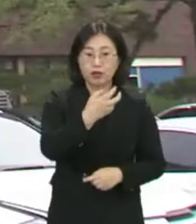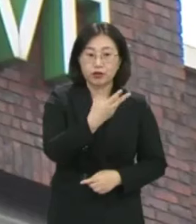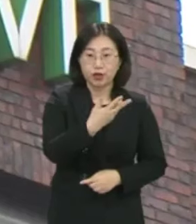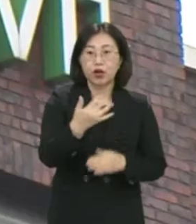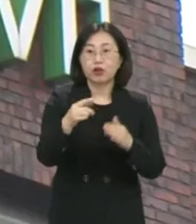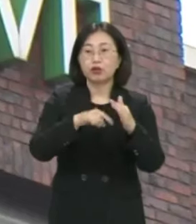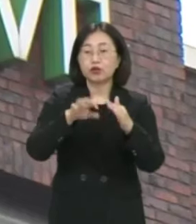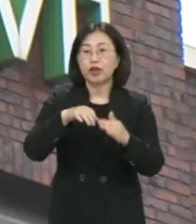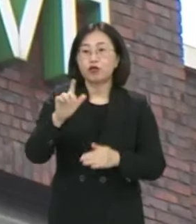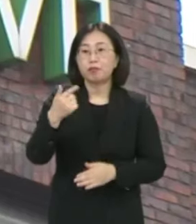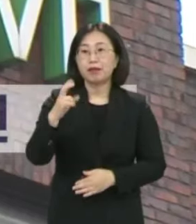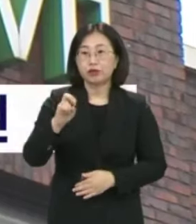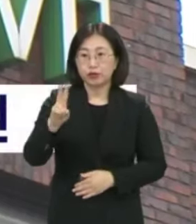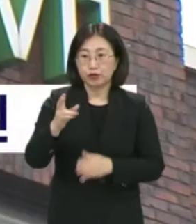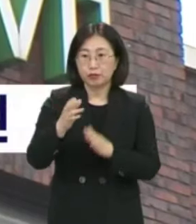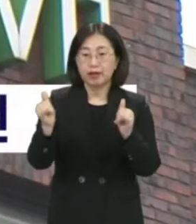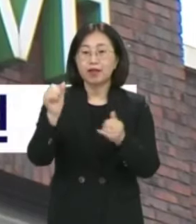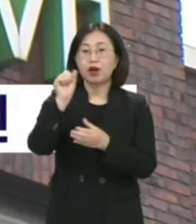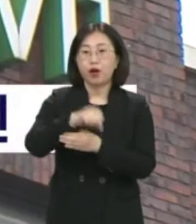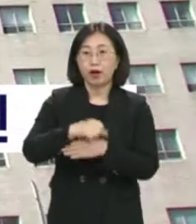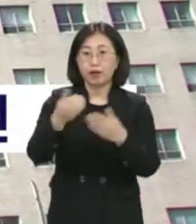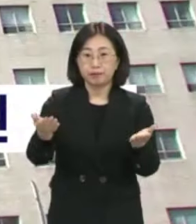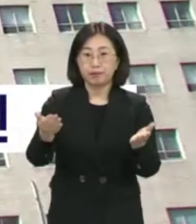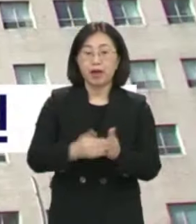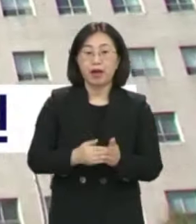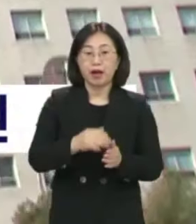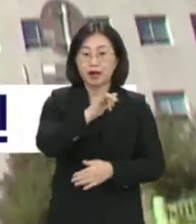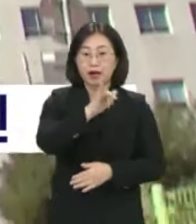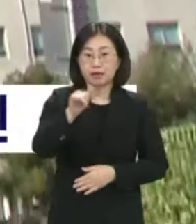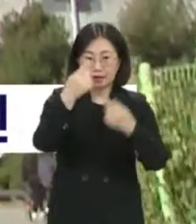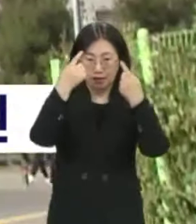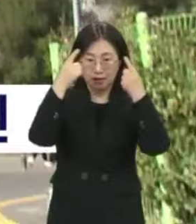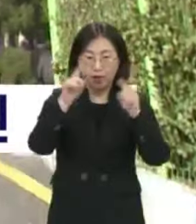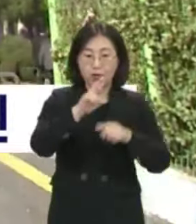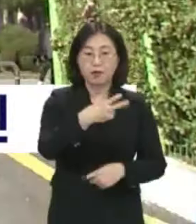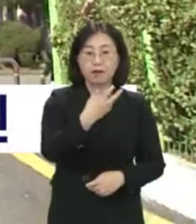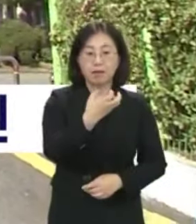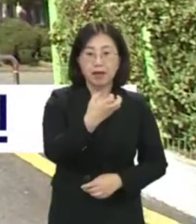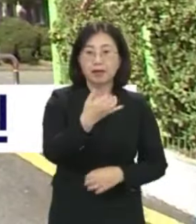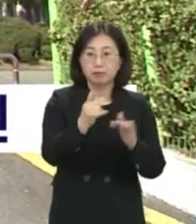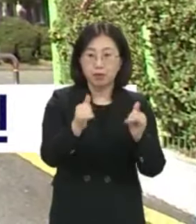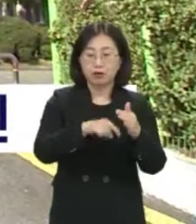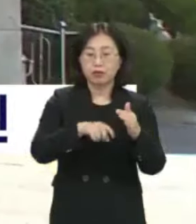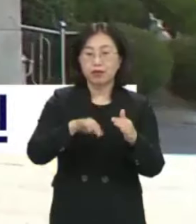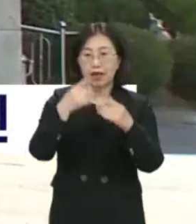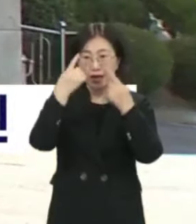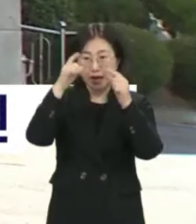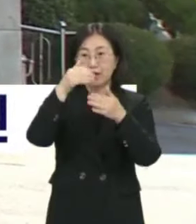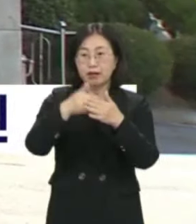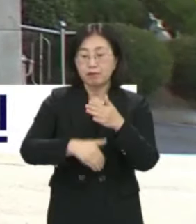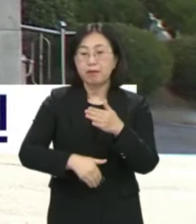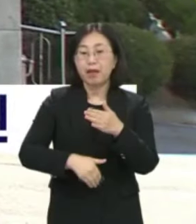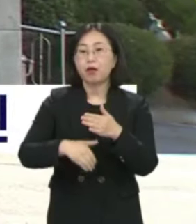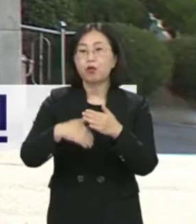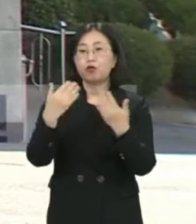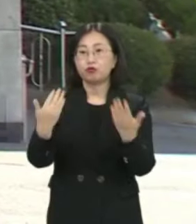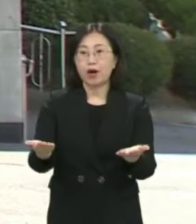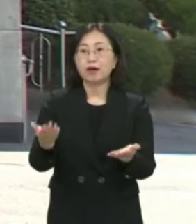62명에 대해 휴학을 승인한 가운데 지대도 재학생 280여명 중 1학년을 제외하고 휴학을